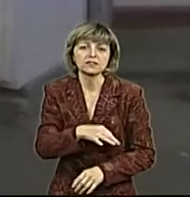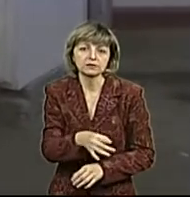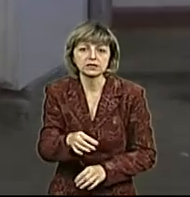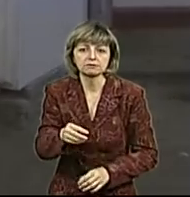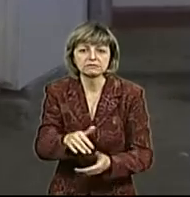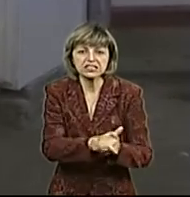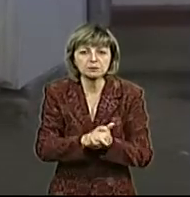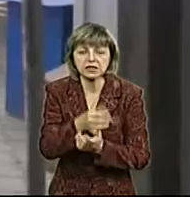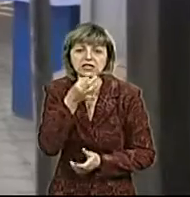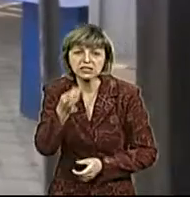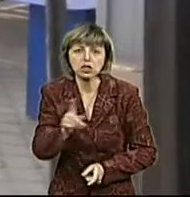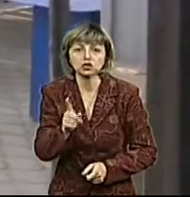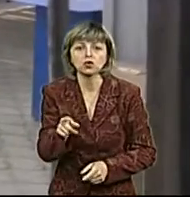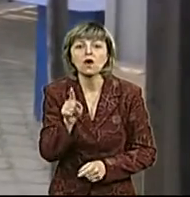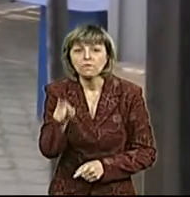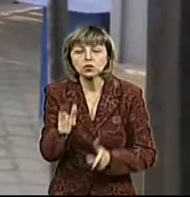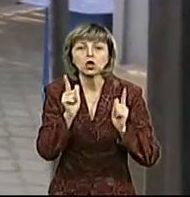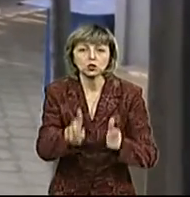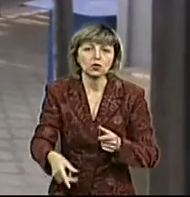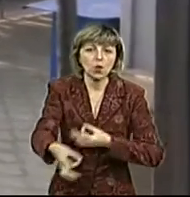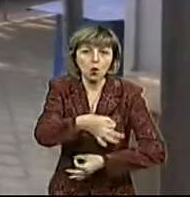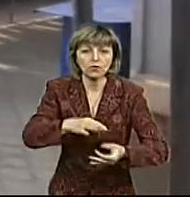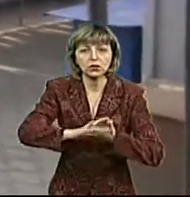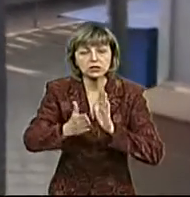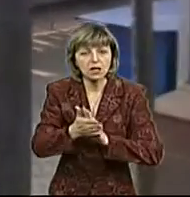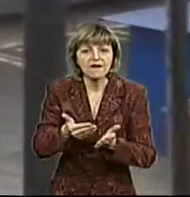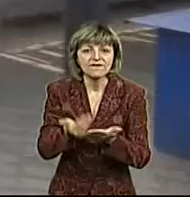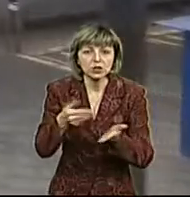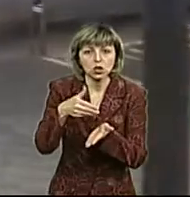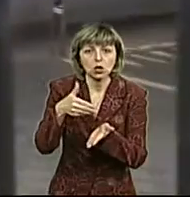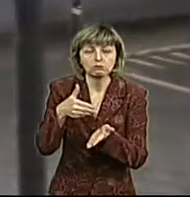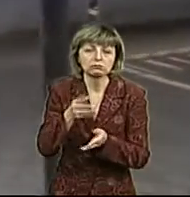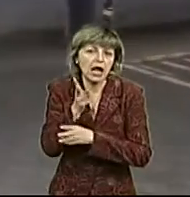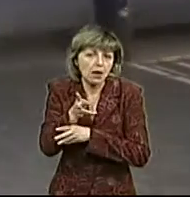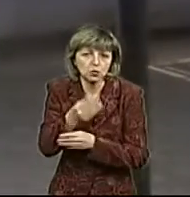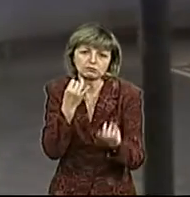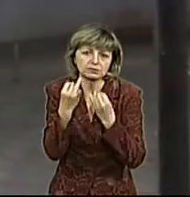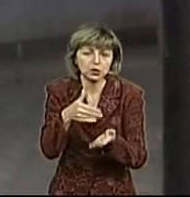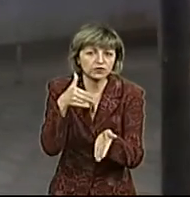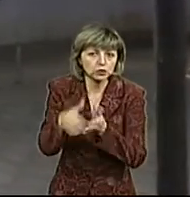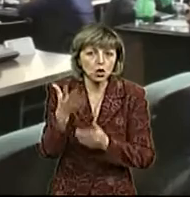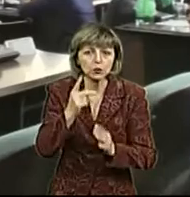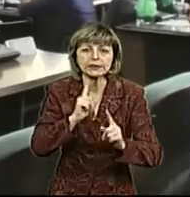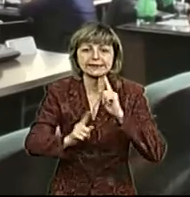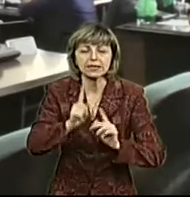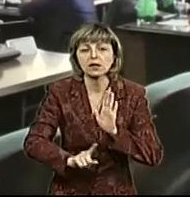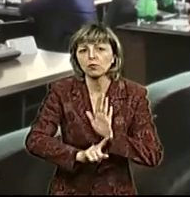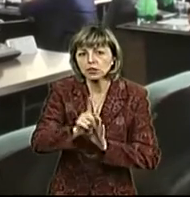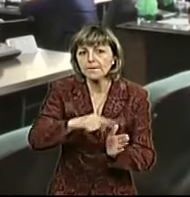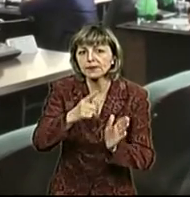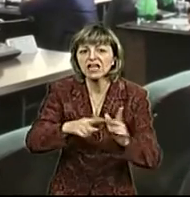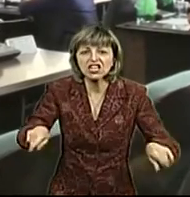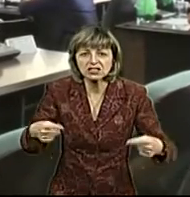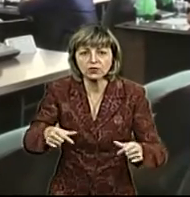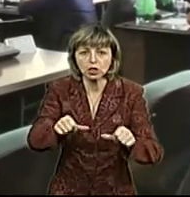сказав, що вони готові до обговорення ситуації. Від коментаря на камеру відмовився. Коли сесія розпочалася, питання про